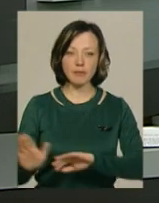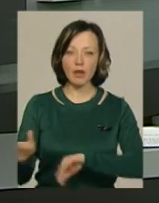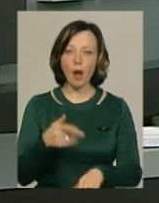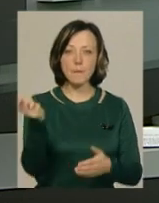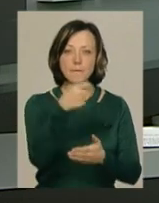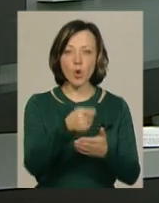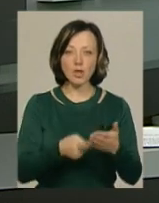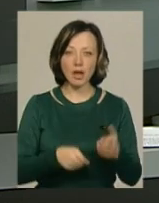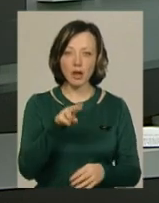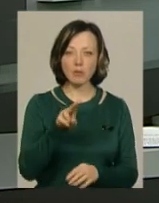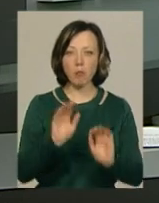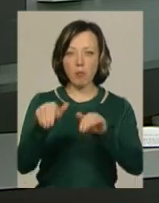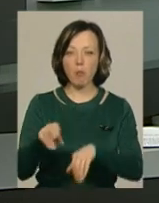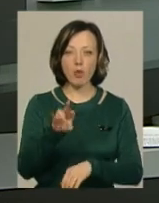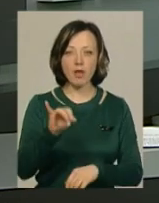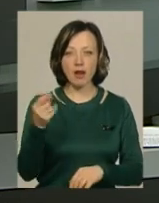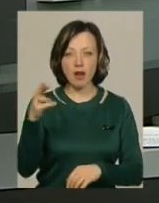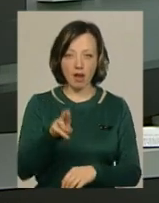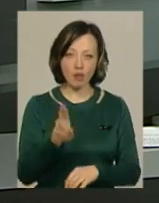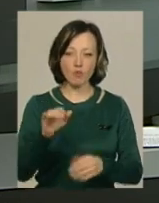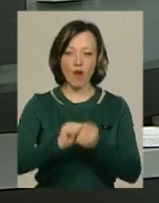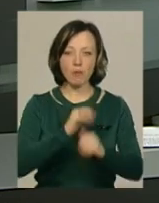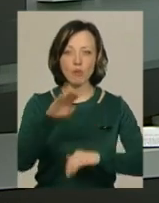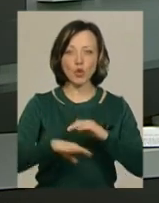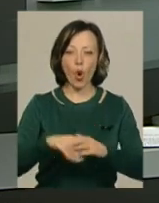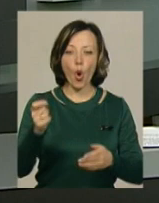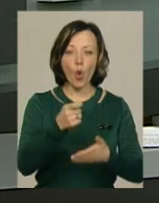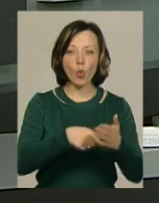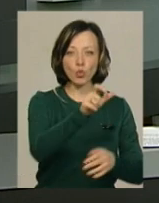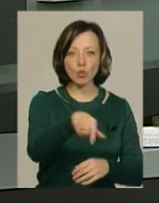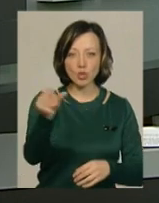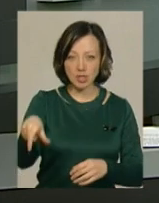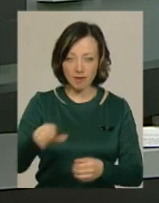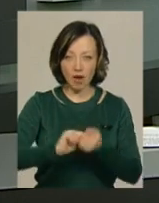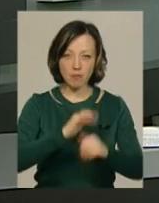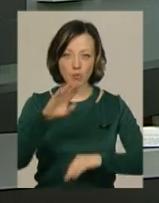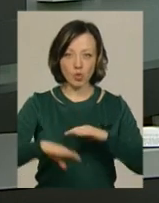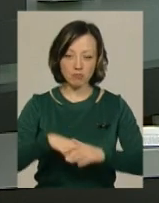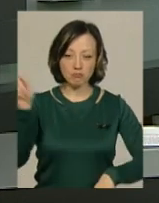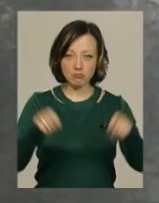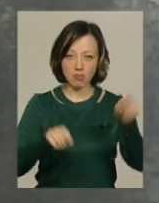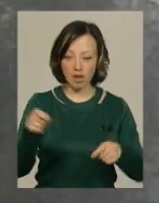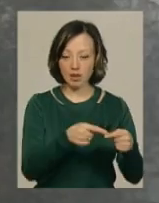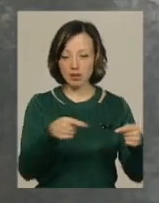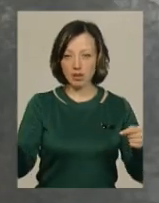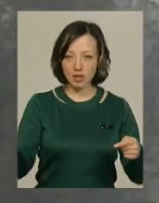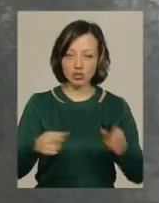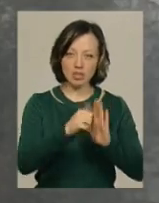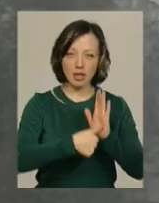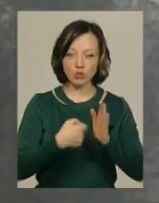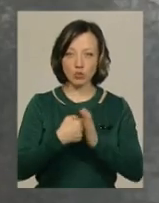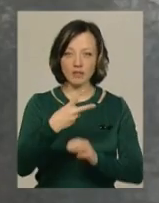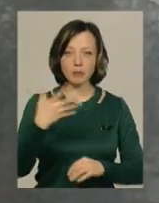малюватимуть у Кам'янці-Подільському художники зі всієї країни. Тематичний пленер-симпозіум у місті над Смотричем триватиме з 16